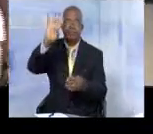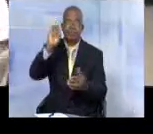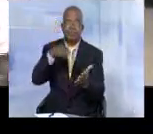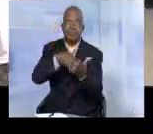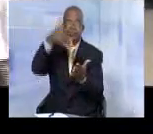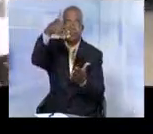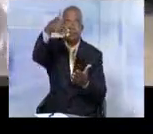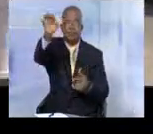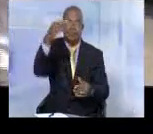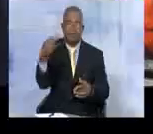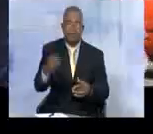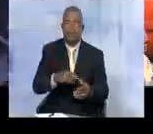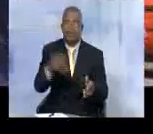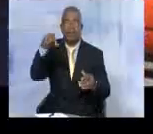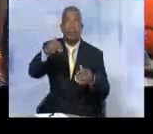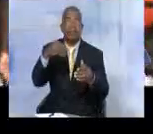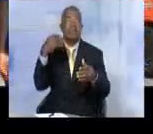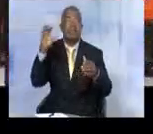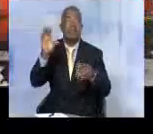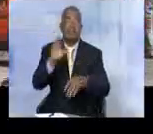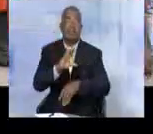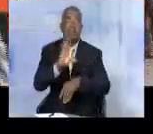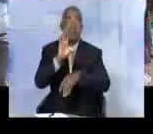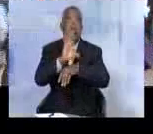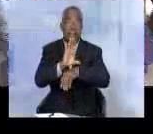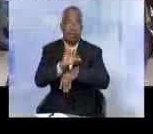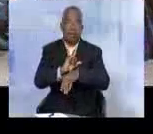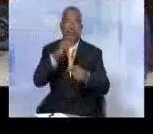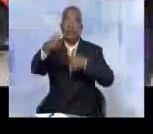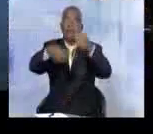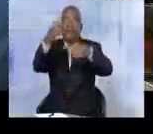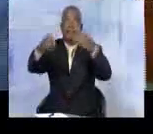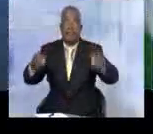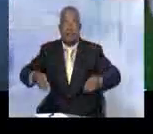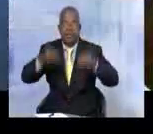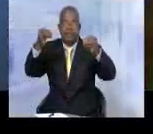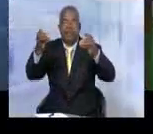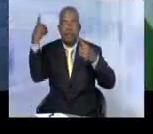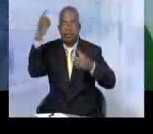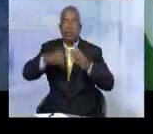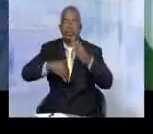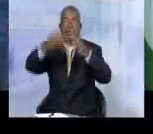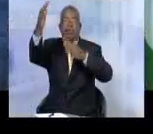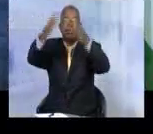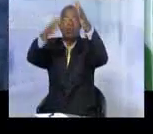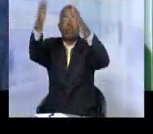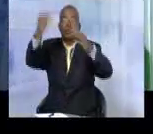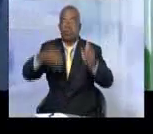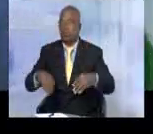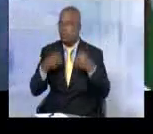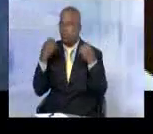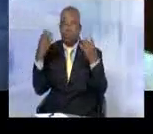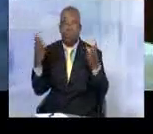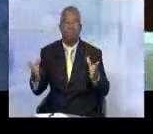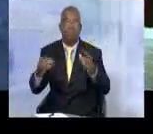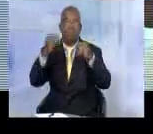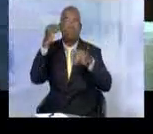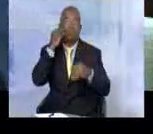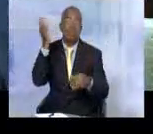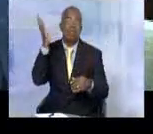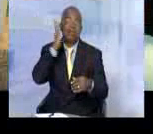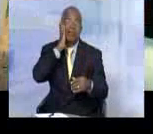de Côte d'Ivoire pour la construction de 10 000 logements dans le district d'Abidjan. Le marché a été octroyé à une société de